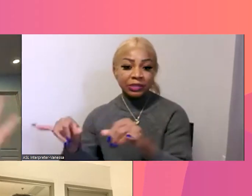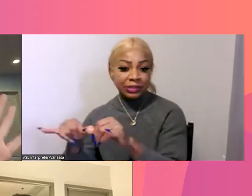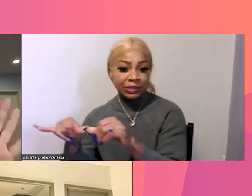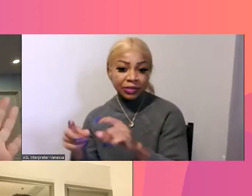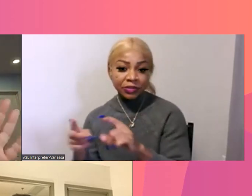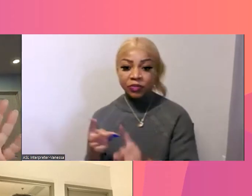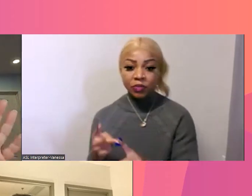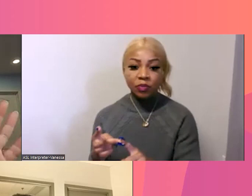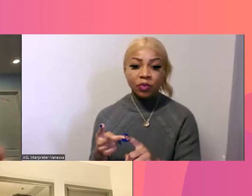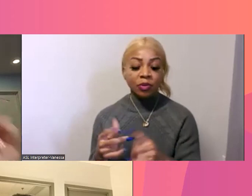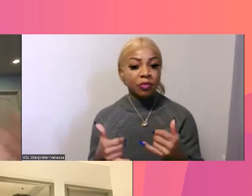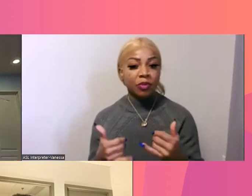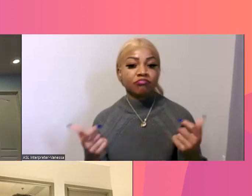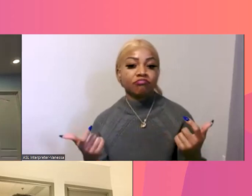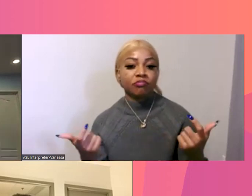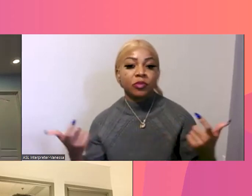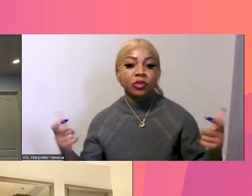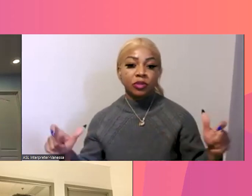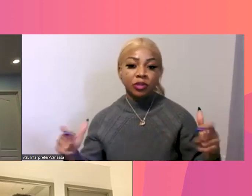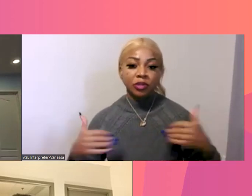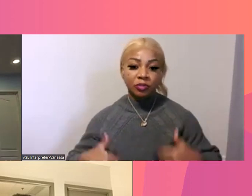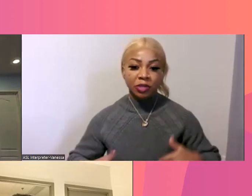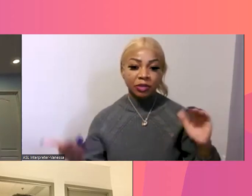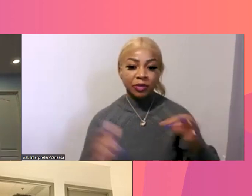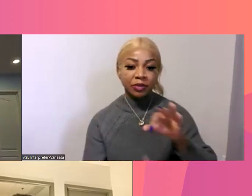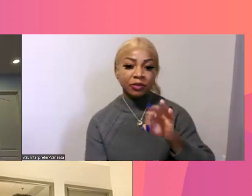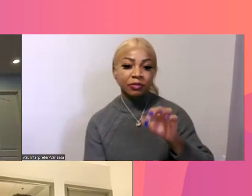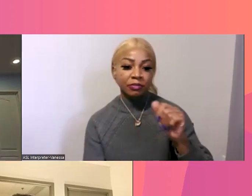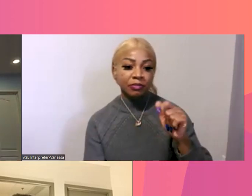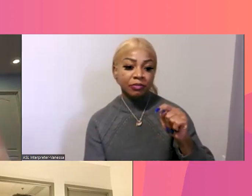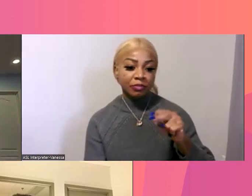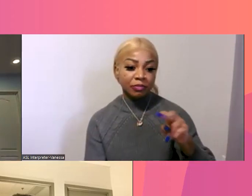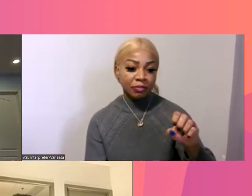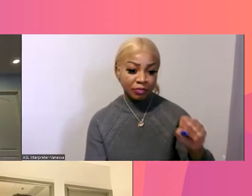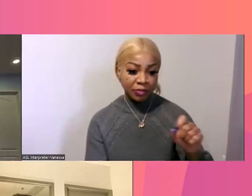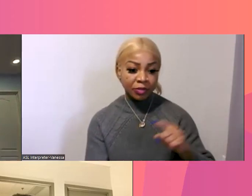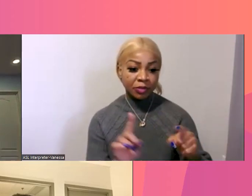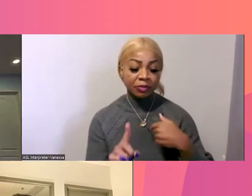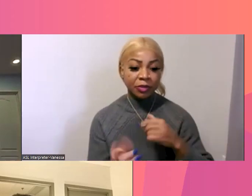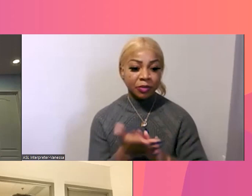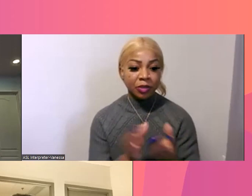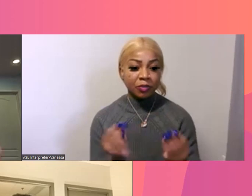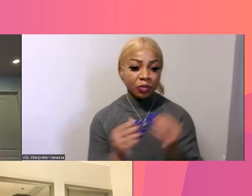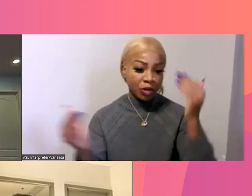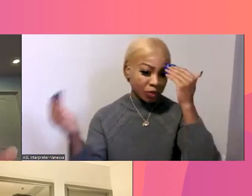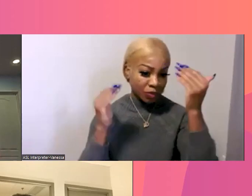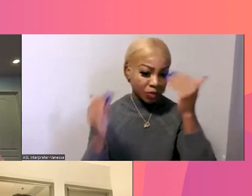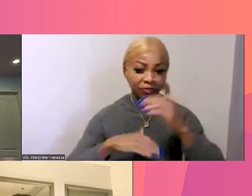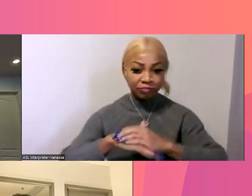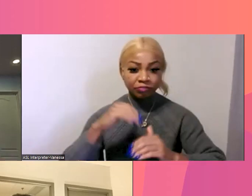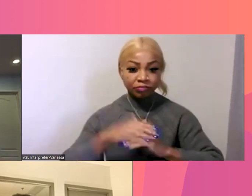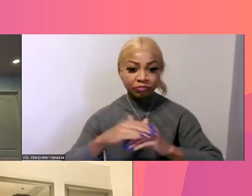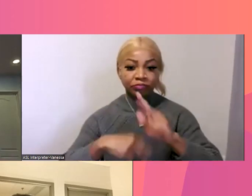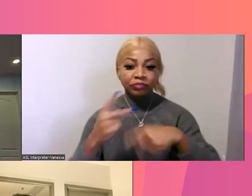j'aimais plutôt, il y a 10 ans, utiliser une taille plus ou donc une,